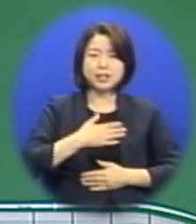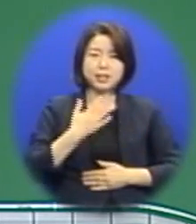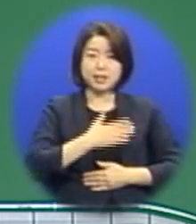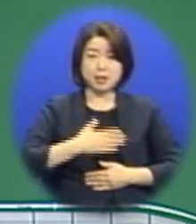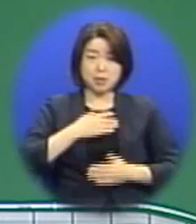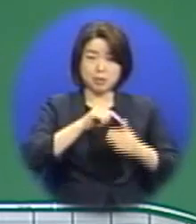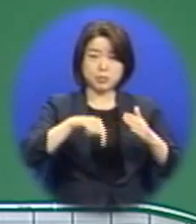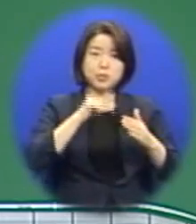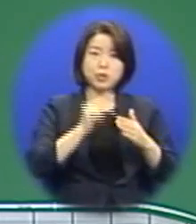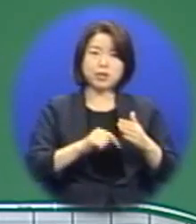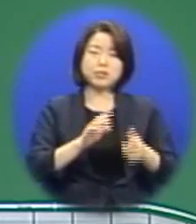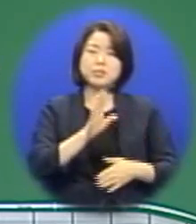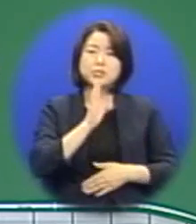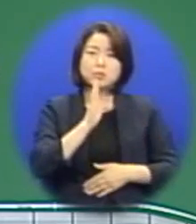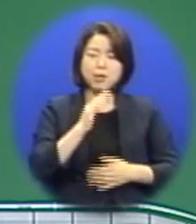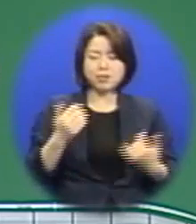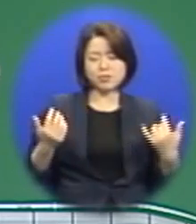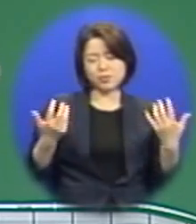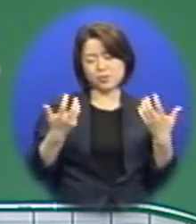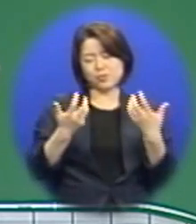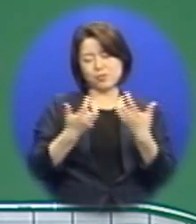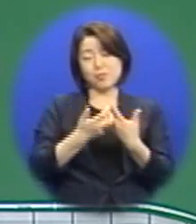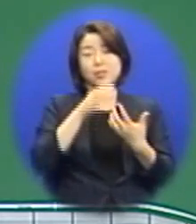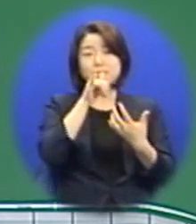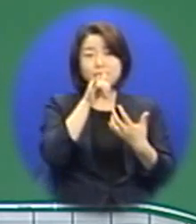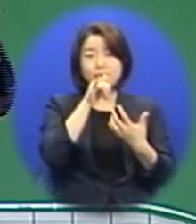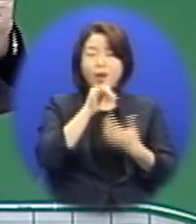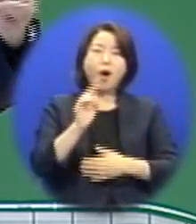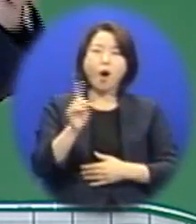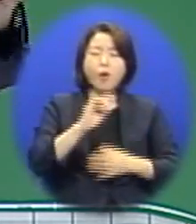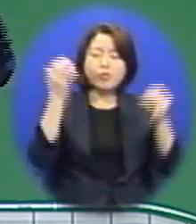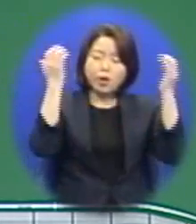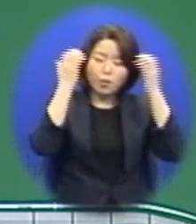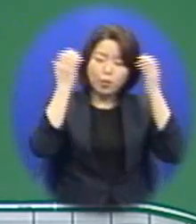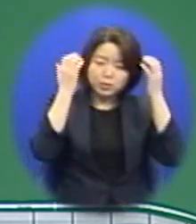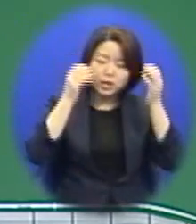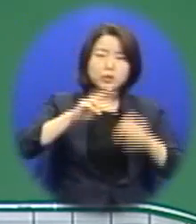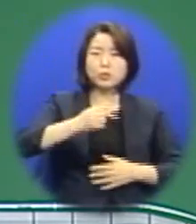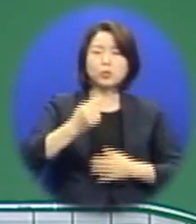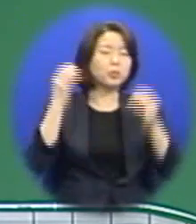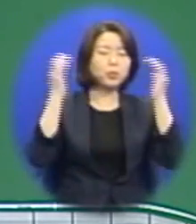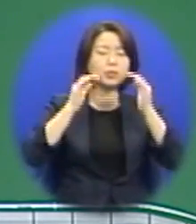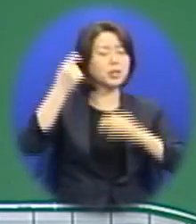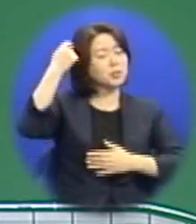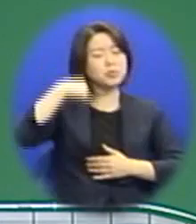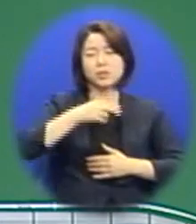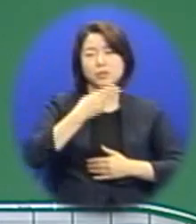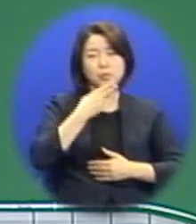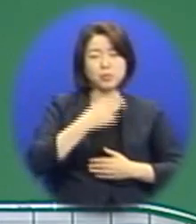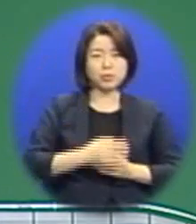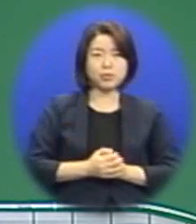속에는 정말 충만했어요. 어떤 고생도 고생이 아니었어요.